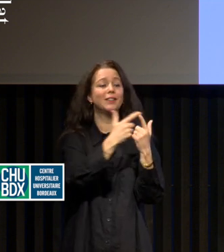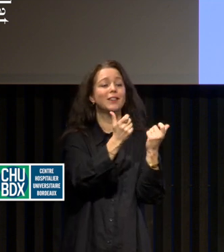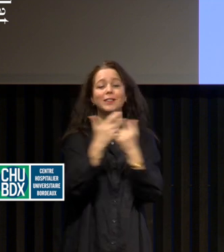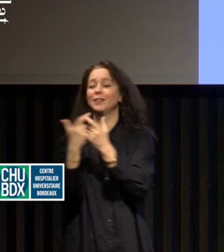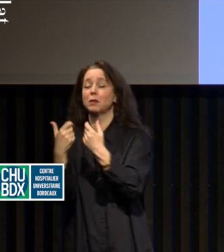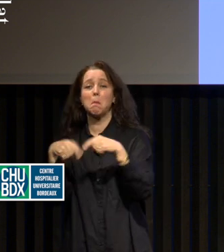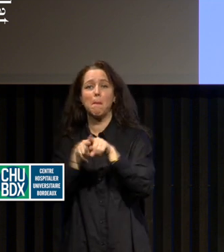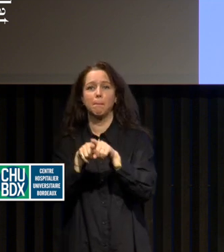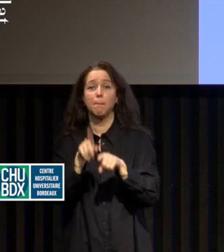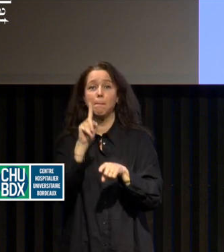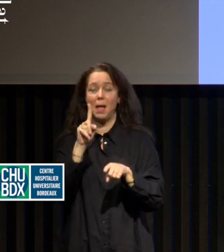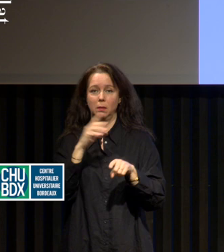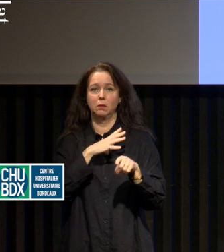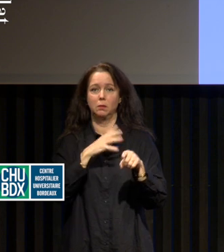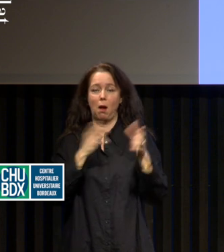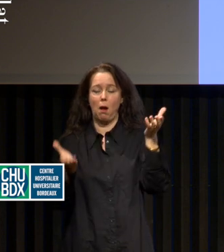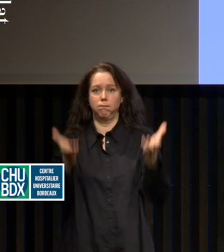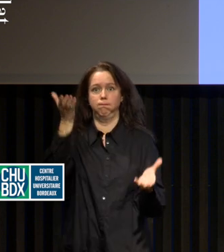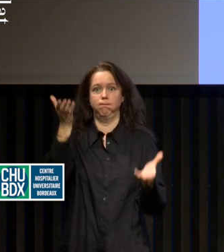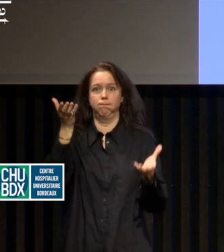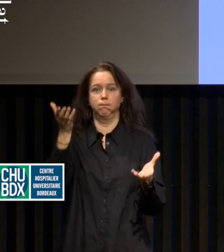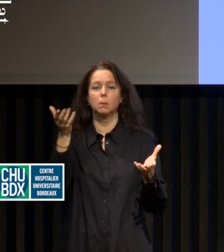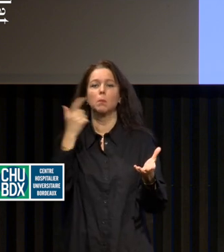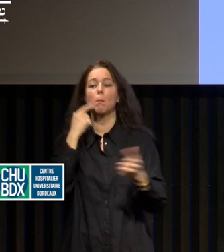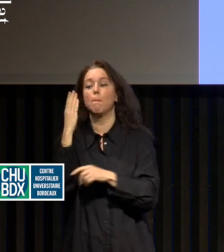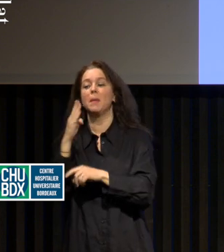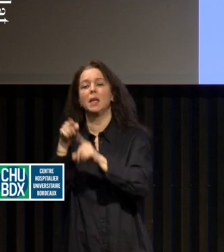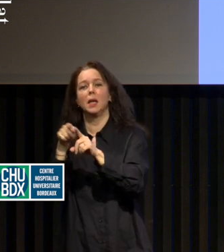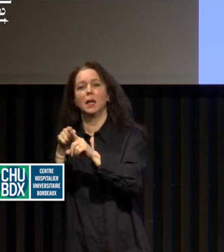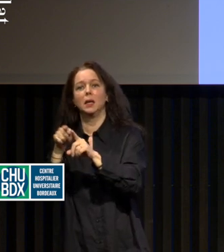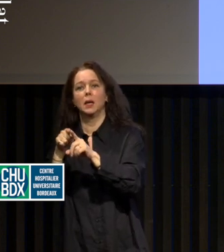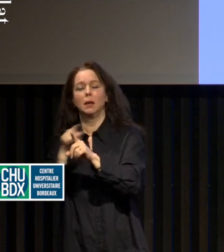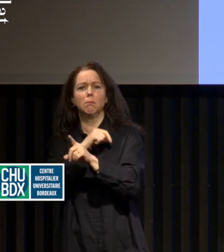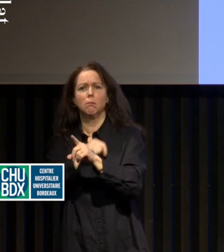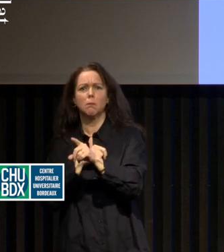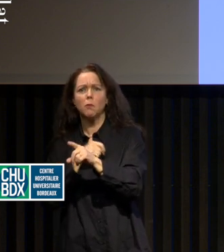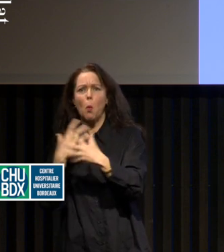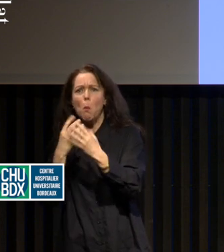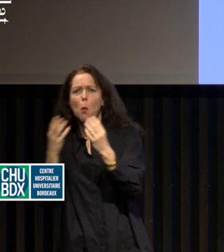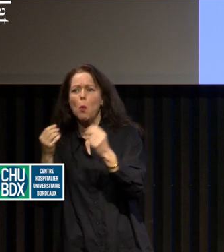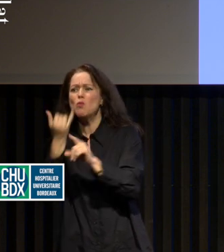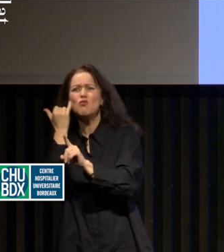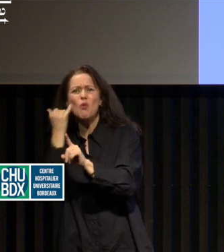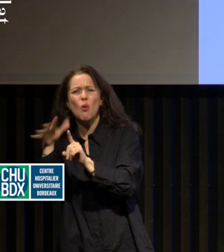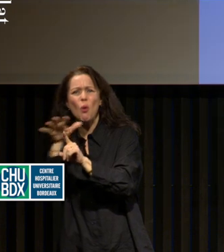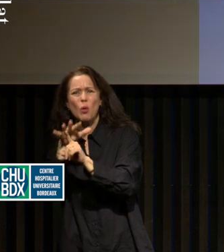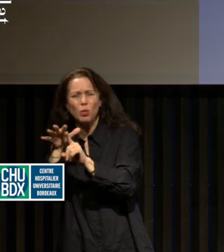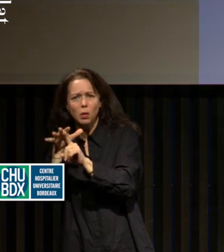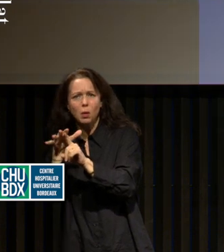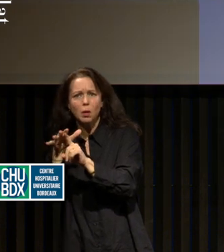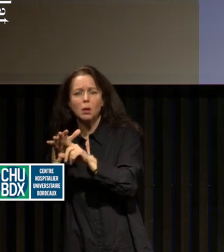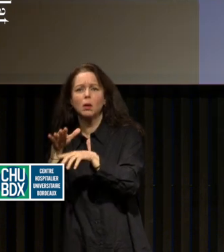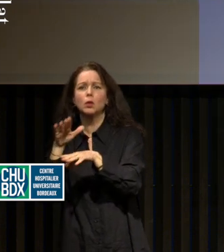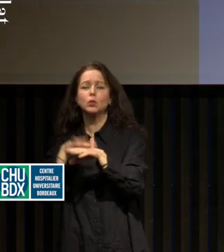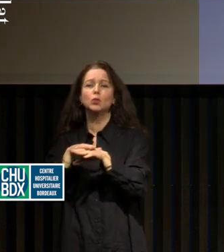revanche, il y a un déséquilibre incroyable, puisque dans l'écosystème B, vous avez un maximum de feuilles jaunes, alors que la proportion entre